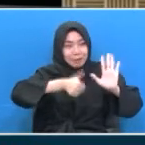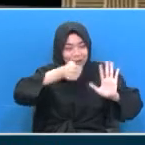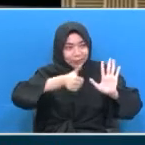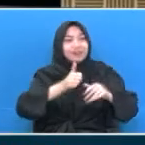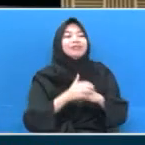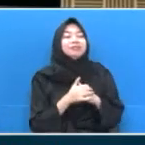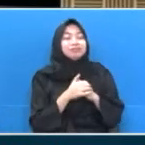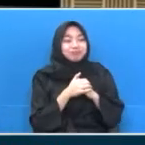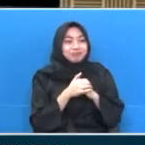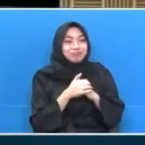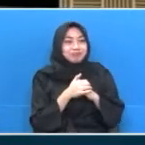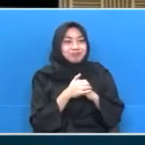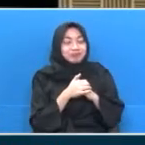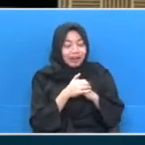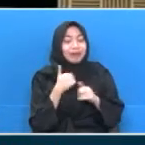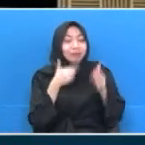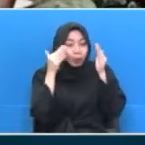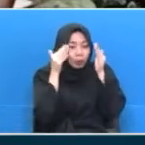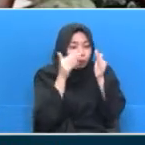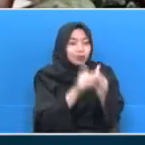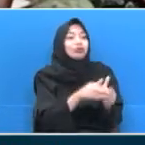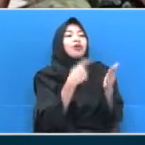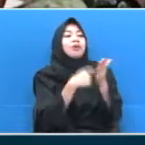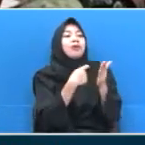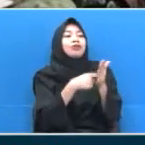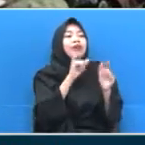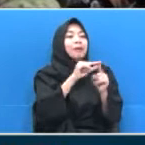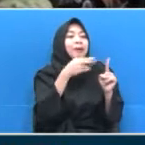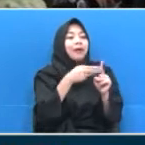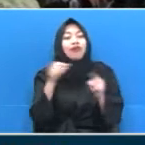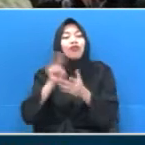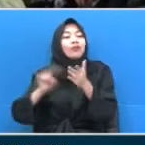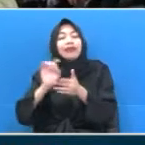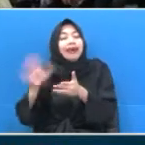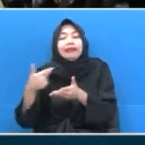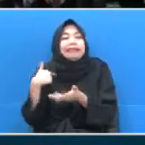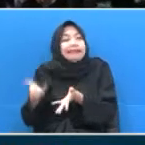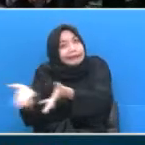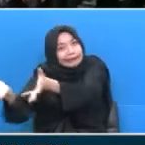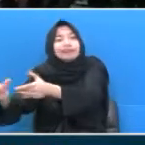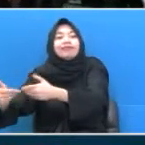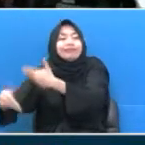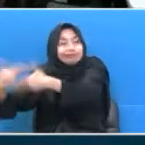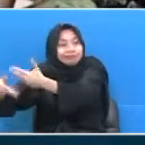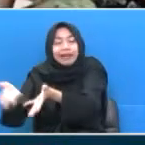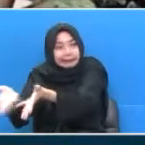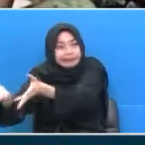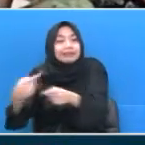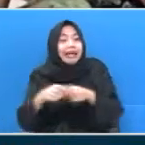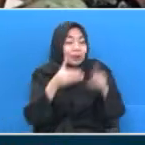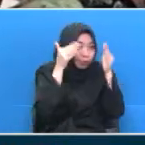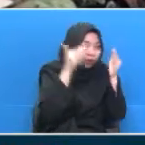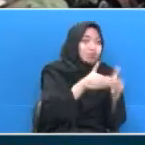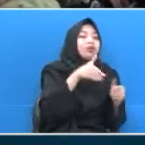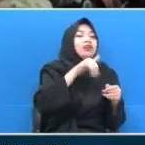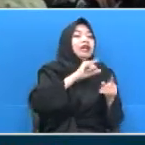khusus untuk IPB karena yang mahasiswa dari perguruan tinggi lain Tentu saya yakin ada upaya-upaya juga dilakukan oleh program TV lain nah IPB